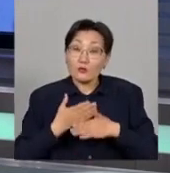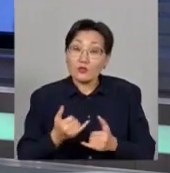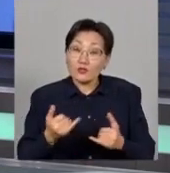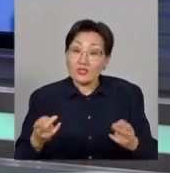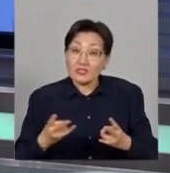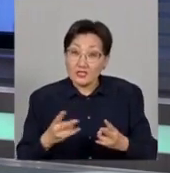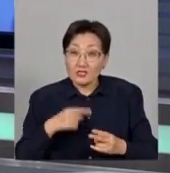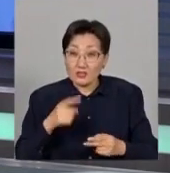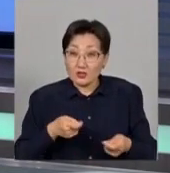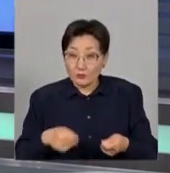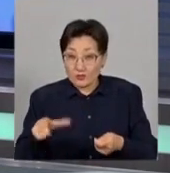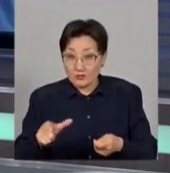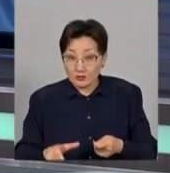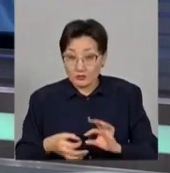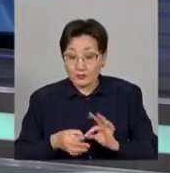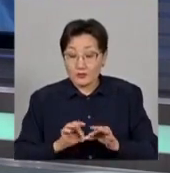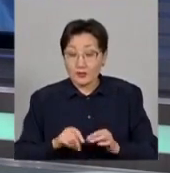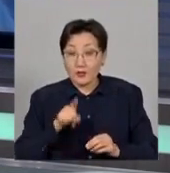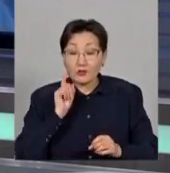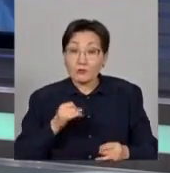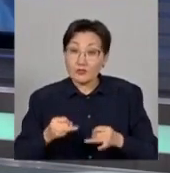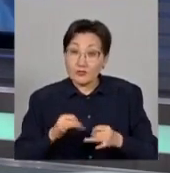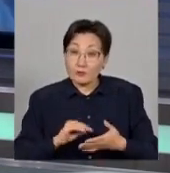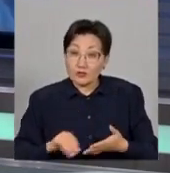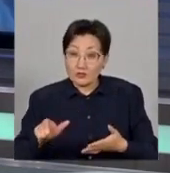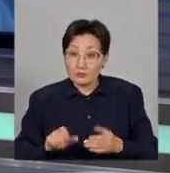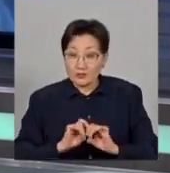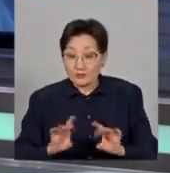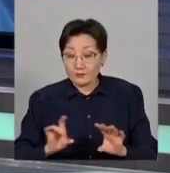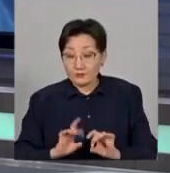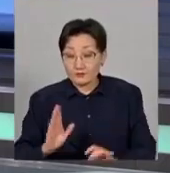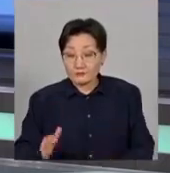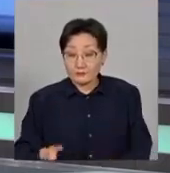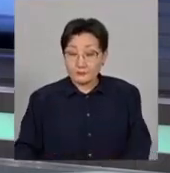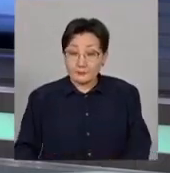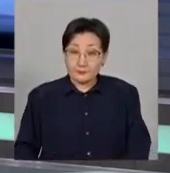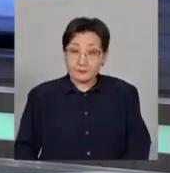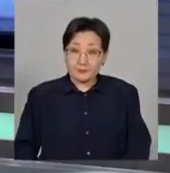дейді ұйымдастырушылар. Толығырақ жастармен тілдесіп қайтқан әріптесім Жадыра Омаржан жалғастырады.